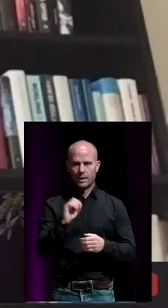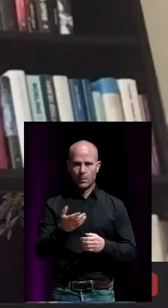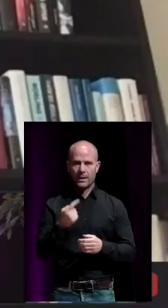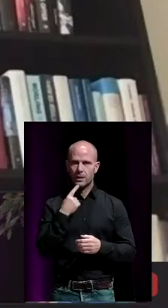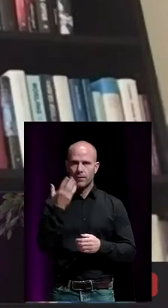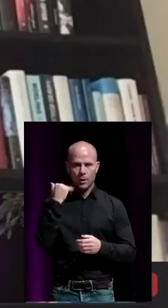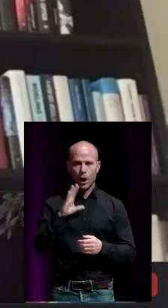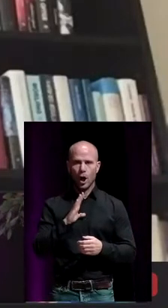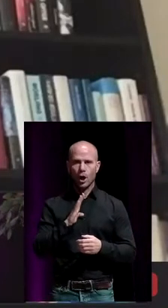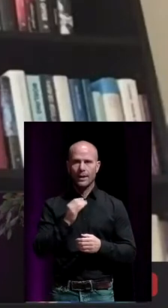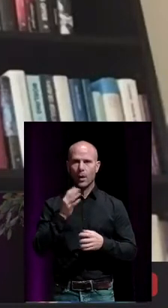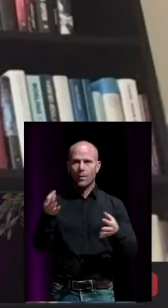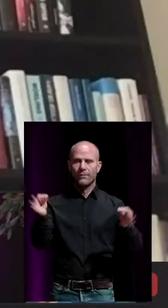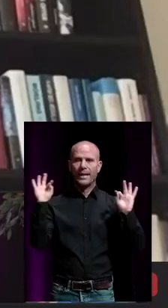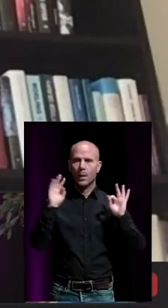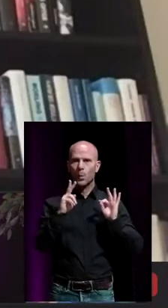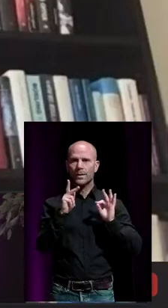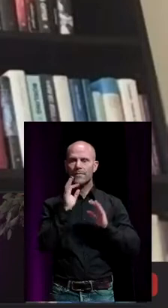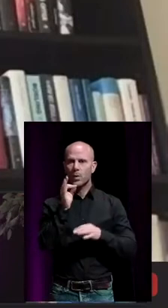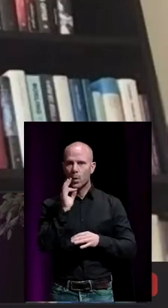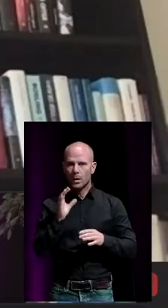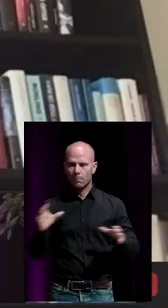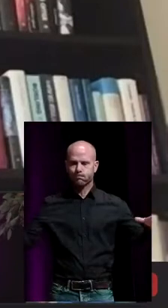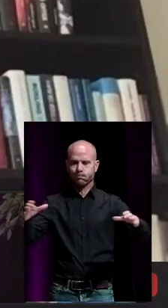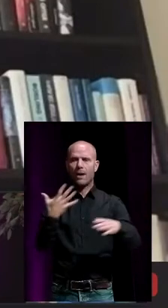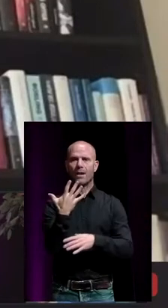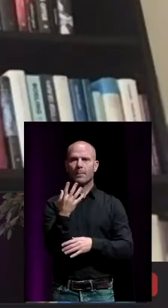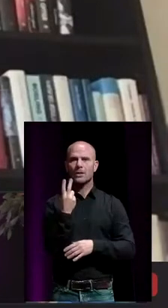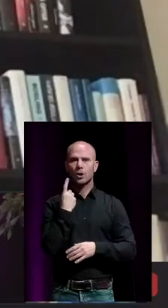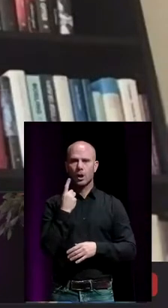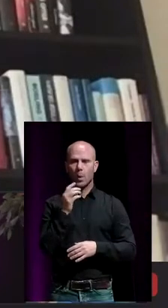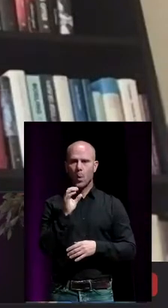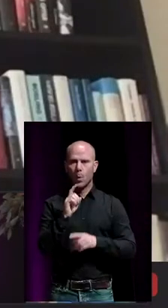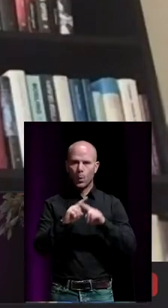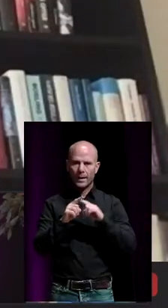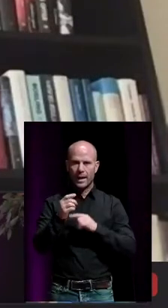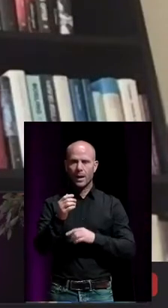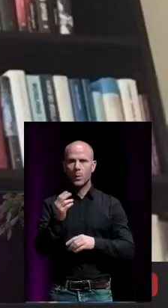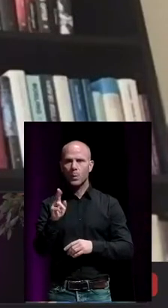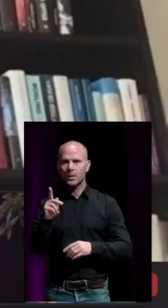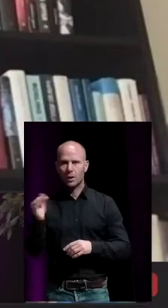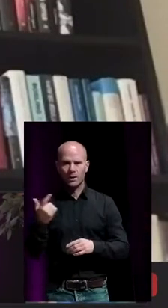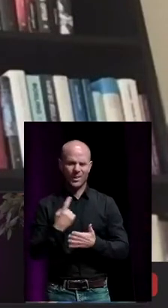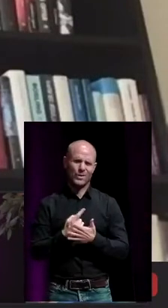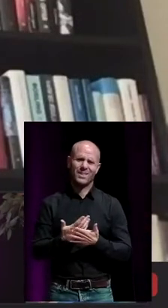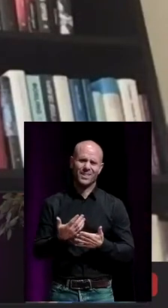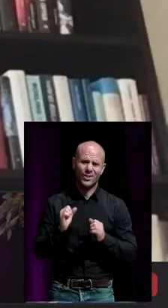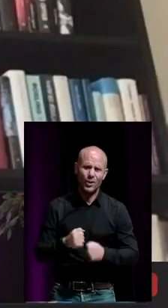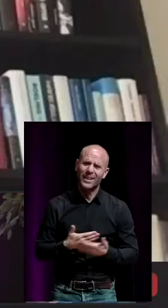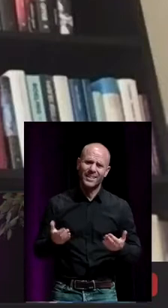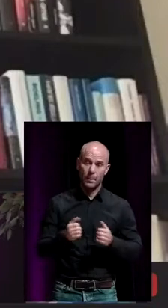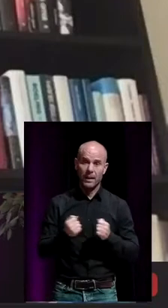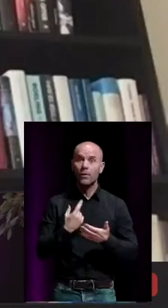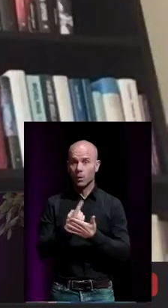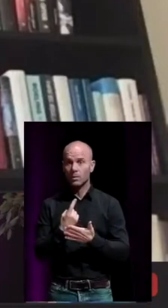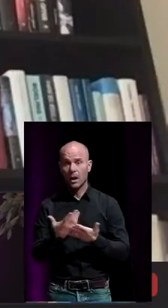hade ett offentlig utfrågning med 5 olika utskott. Ja, att det skulle vara så märkligt, det är väl synd att det är så, men det var det. Då